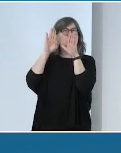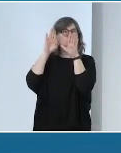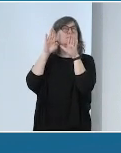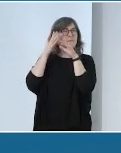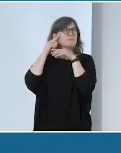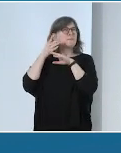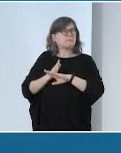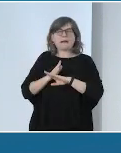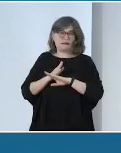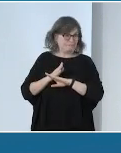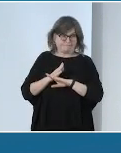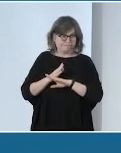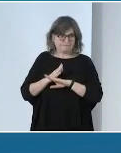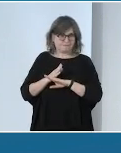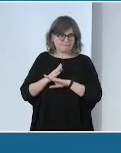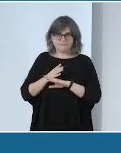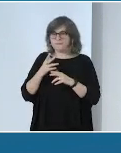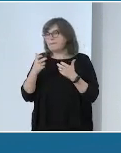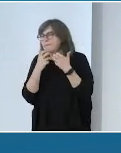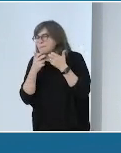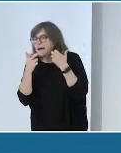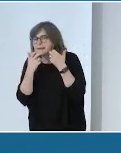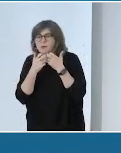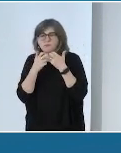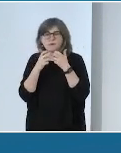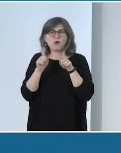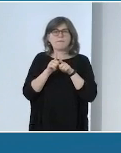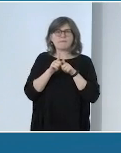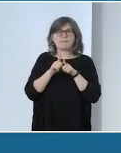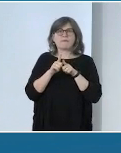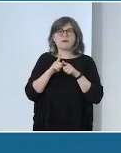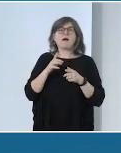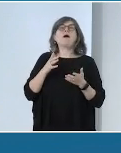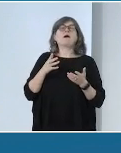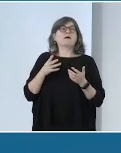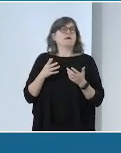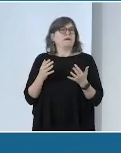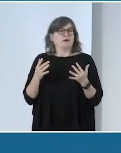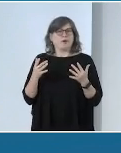exemple, ils vont pas pouvoir inverser la trajectoire. C'est-à-dire que